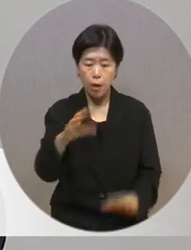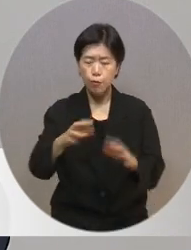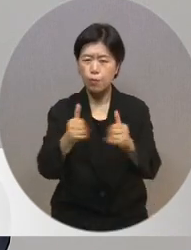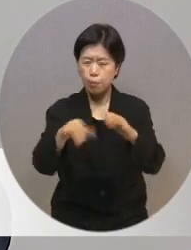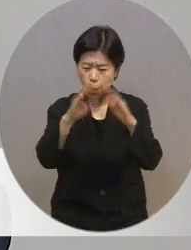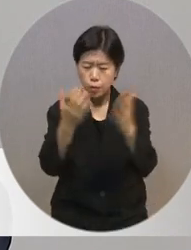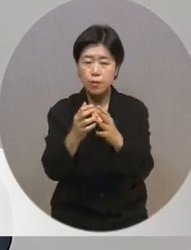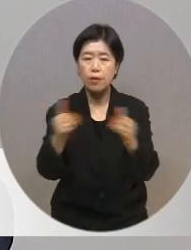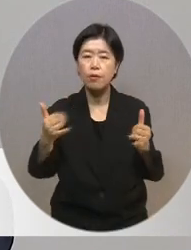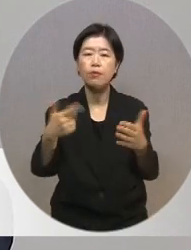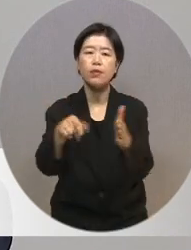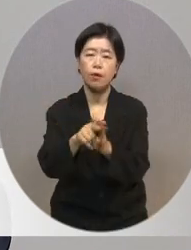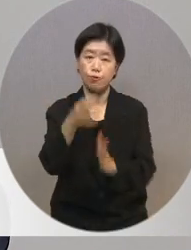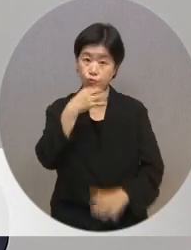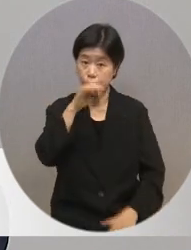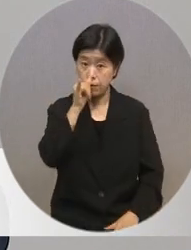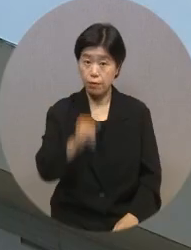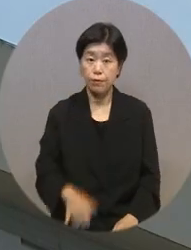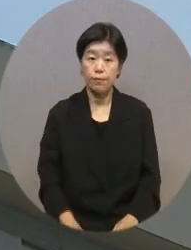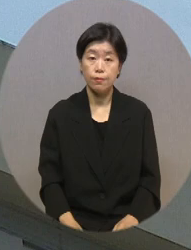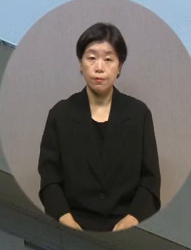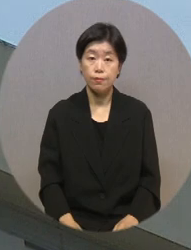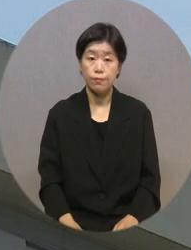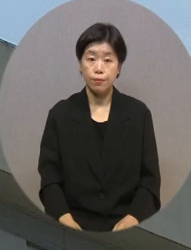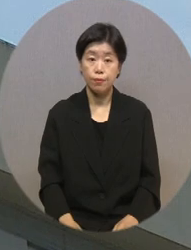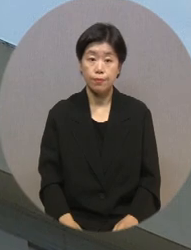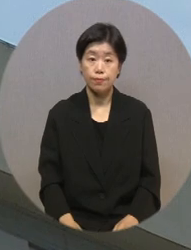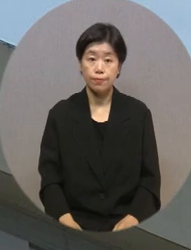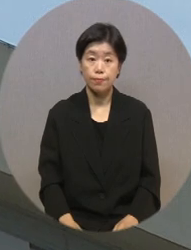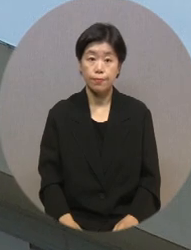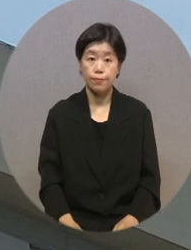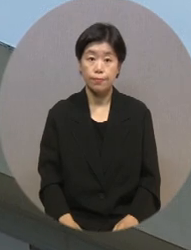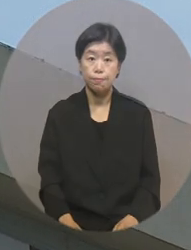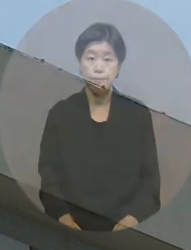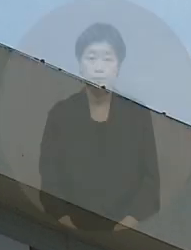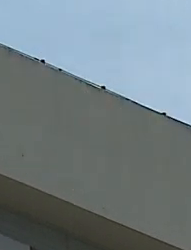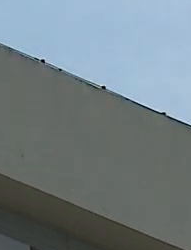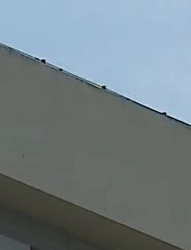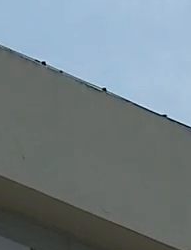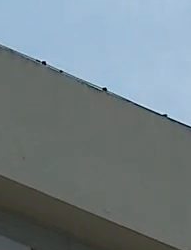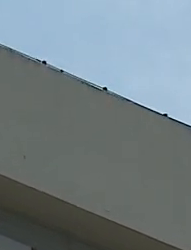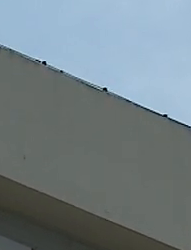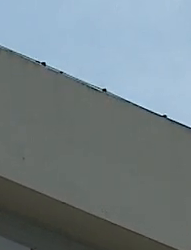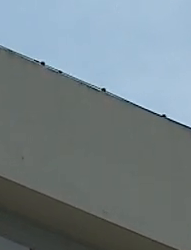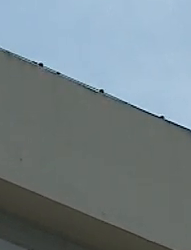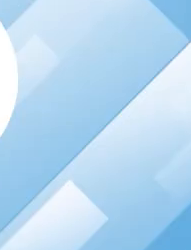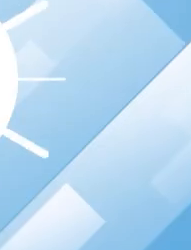위한 유익한 제도라고 생각합니다. 복지TV 뉴스 정유정입니다.